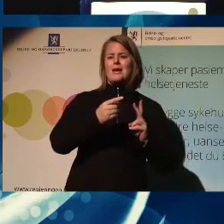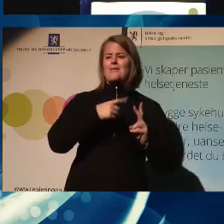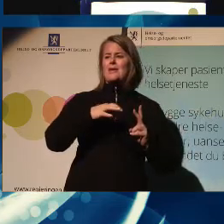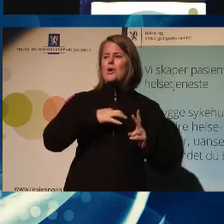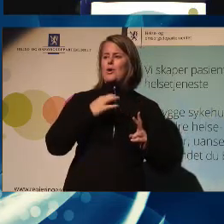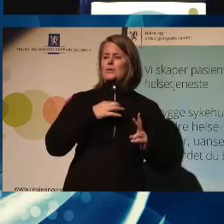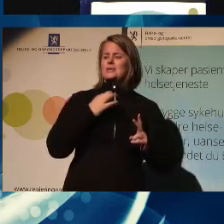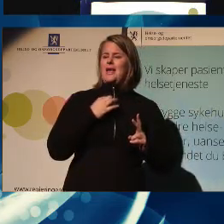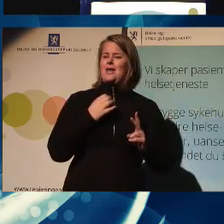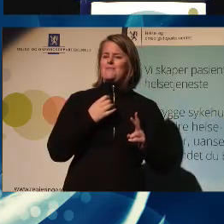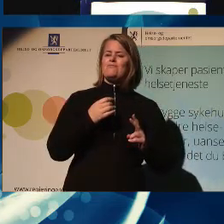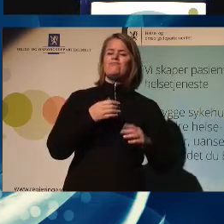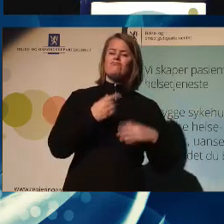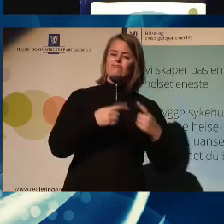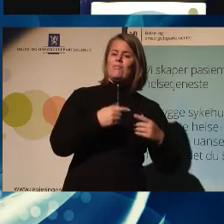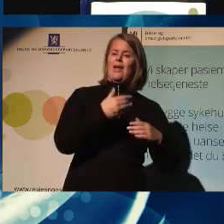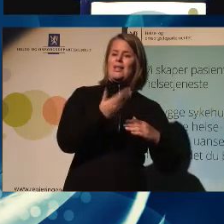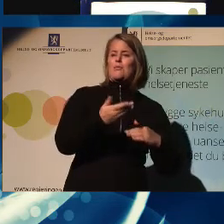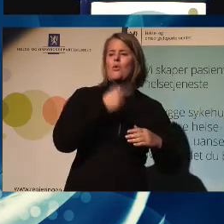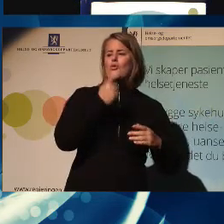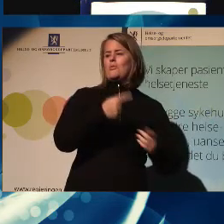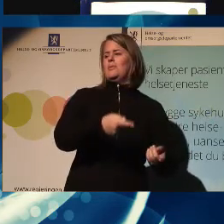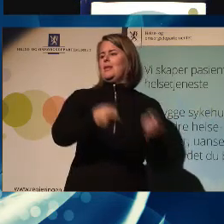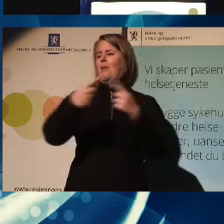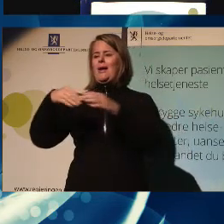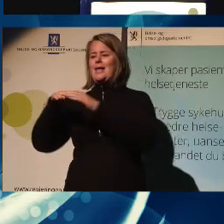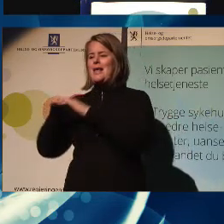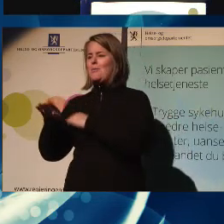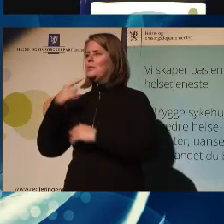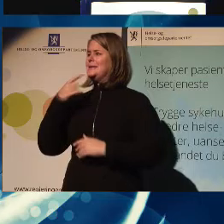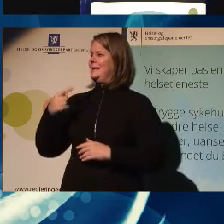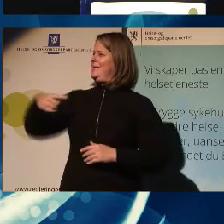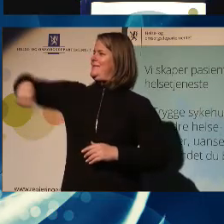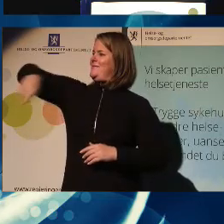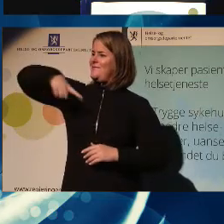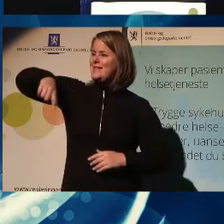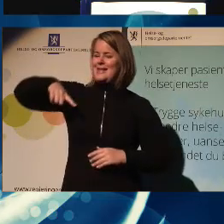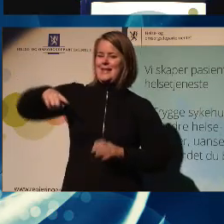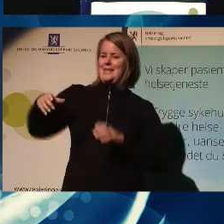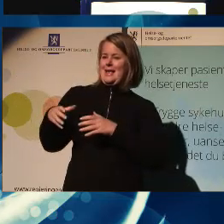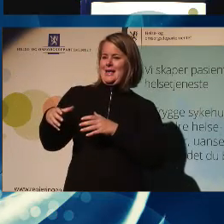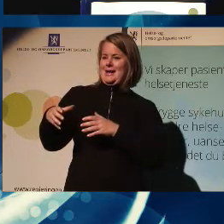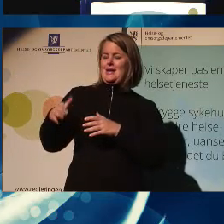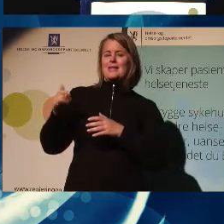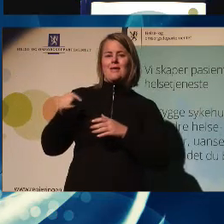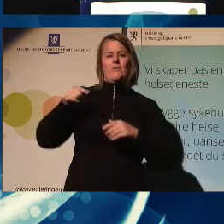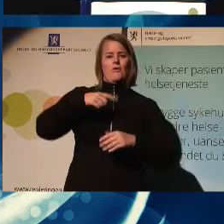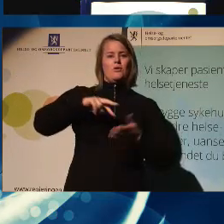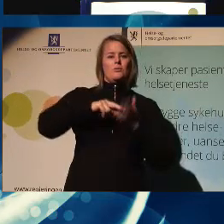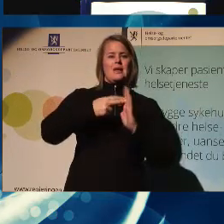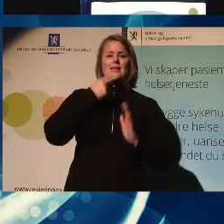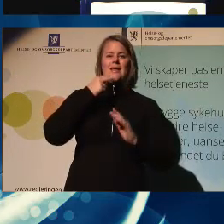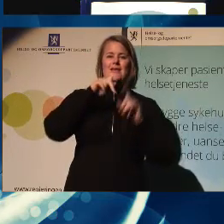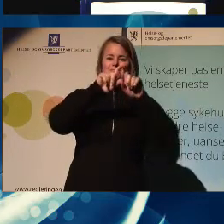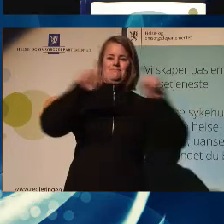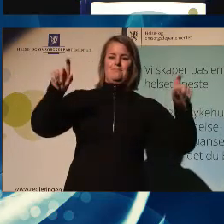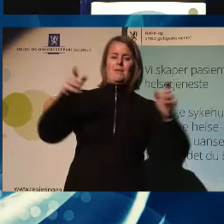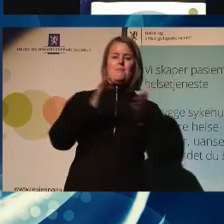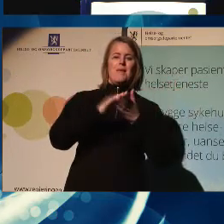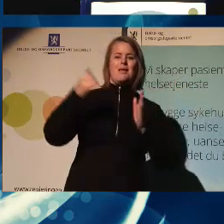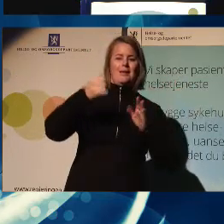om vi i gjengen. Og det nettopp derfor prosjektet har fått navnet det har. For det spiller